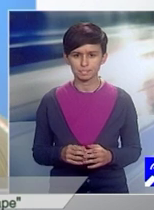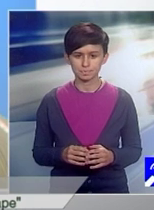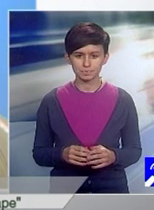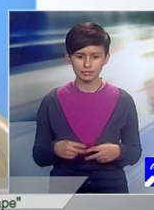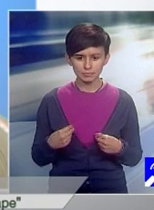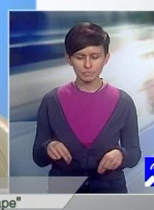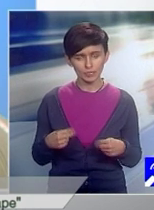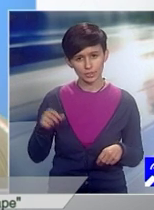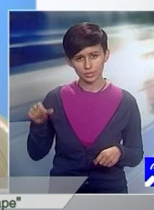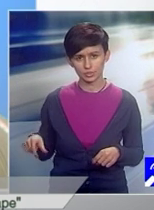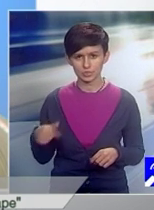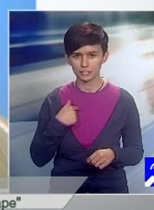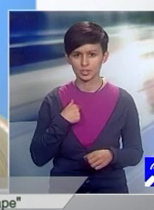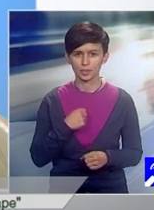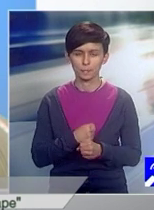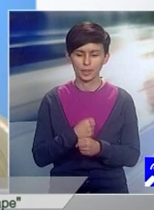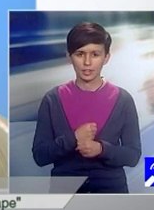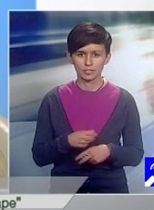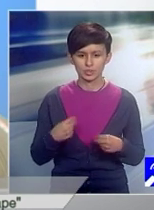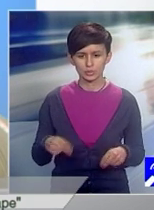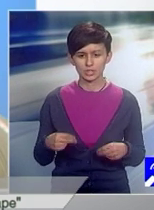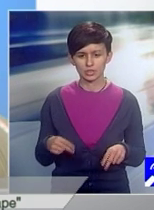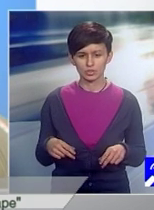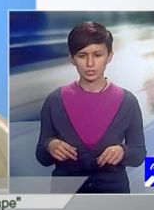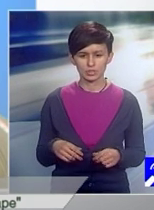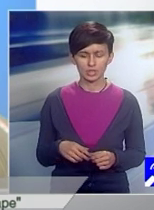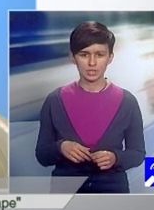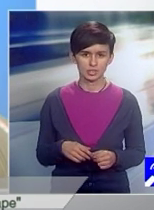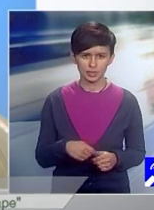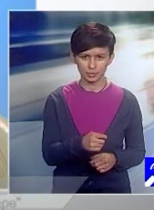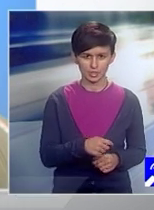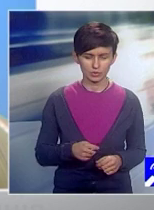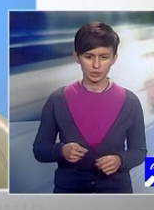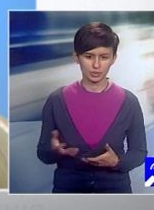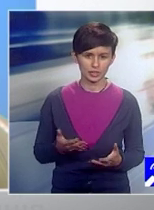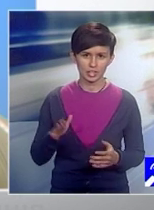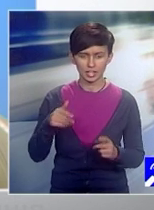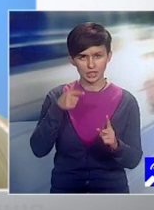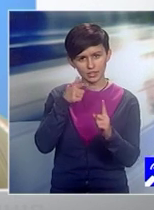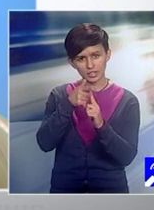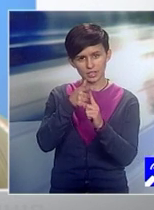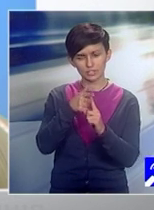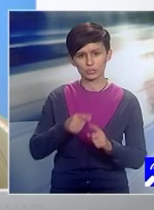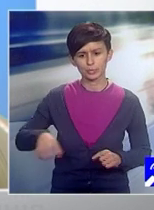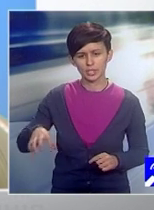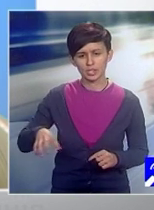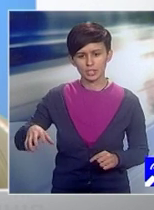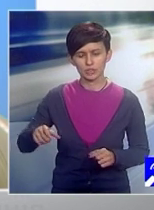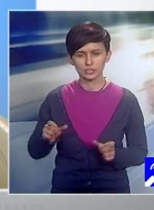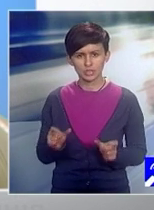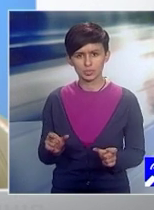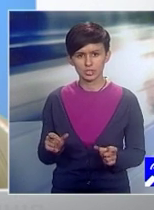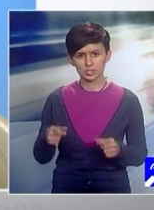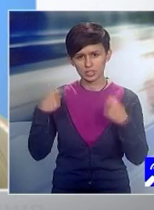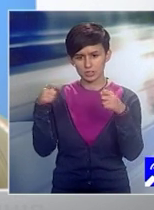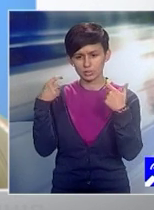am făcut consultanță pe un proiect care viza o zonă protejată dintr-un parc